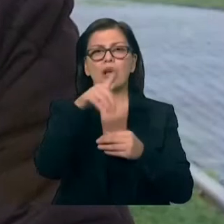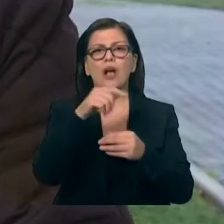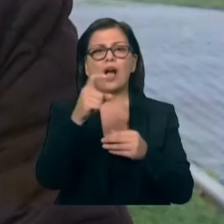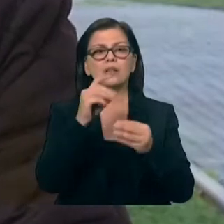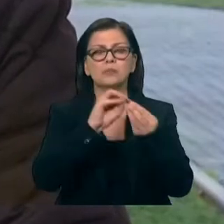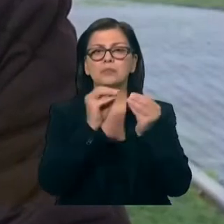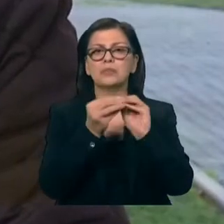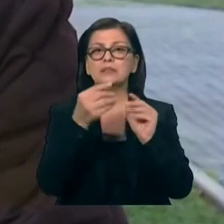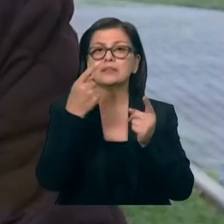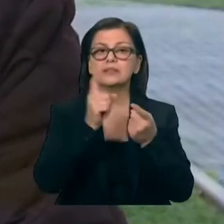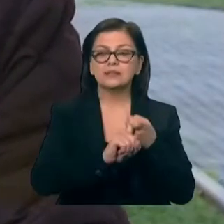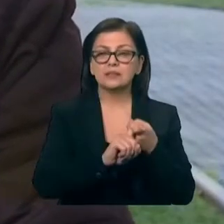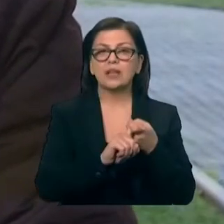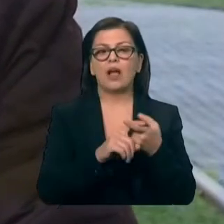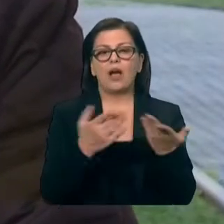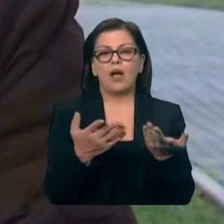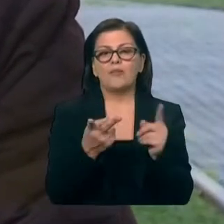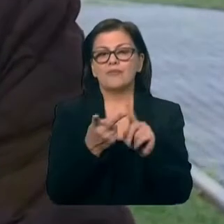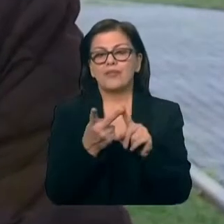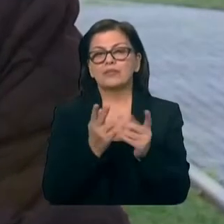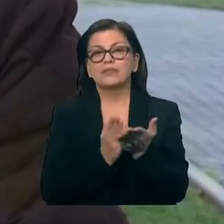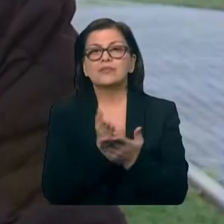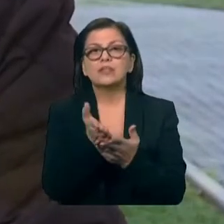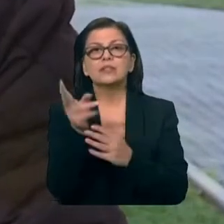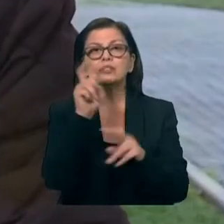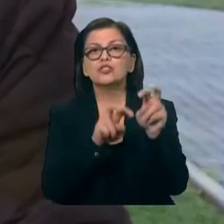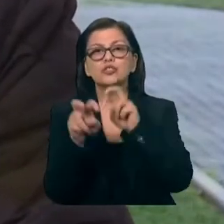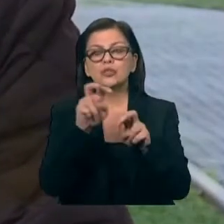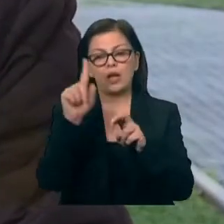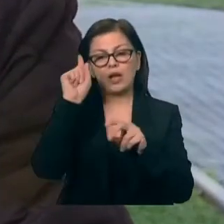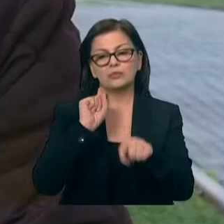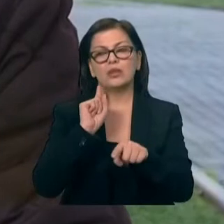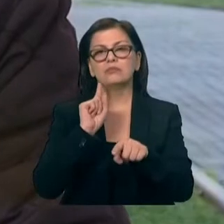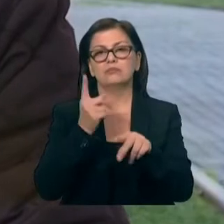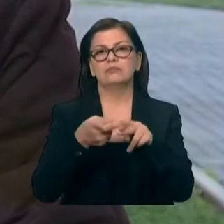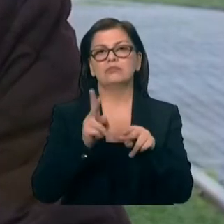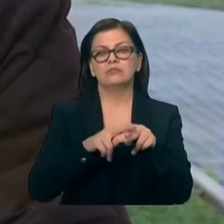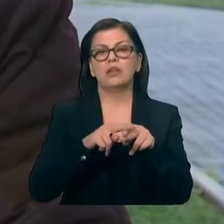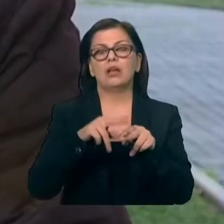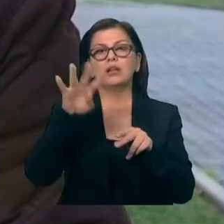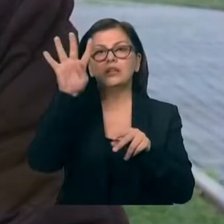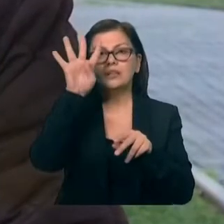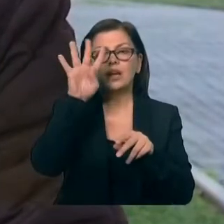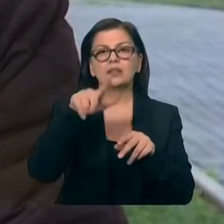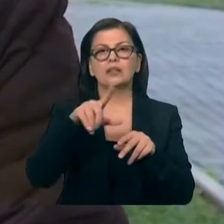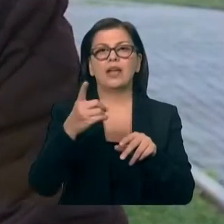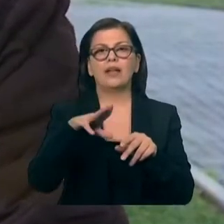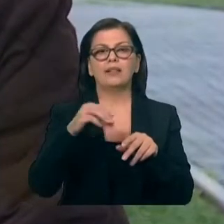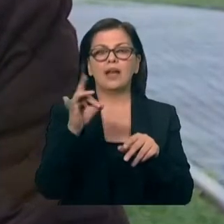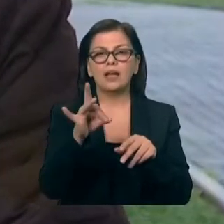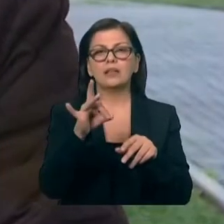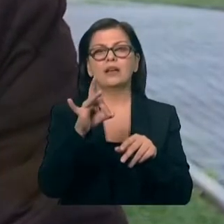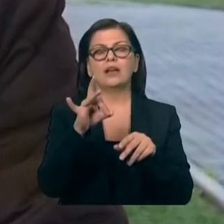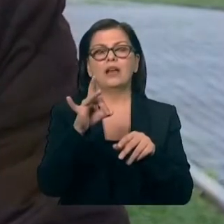qaldırılması məqsədi ilə də alternativ yolların tapılmasına önəm verirlər və bu qəbildən də İran, Qətər, eləcə də Azərbaycan qazı son